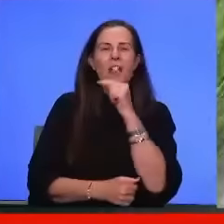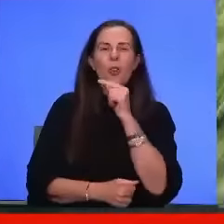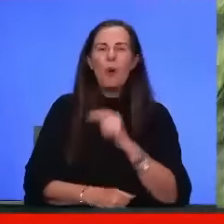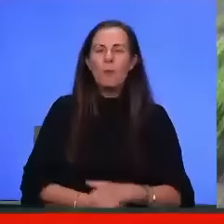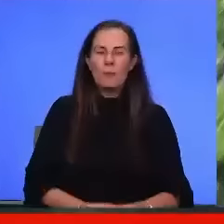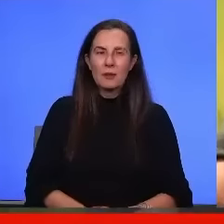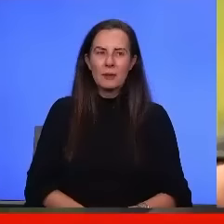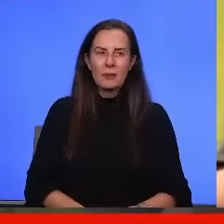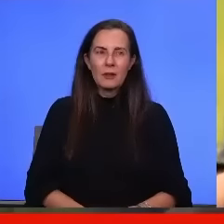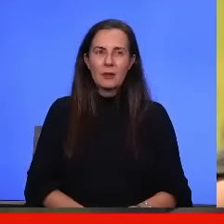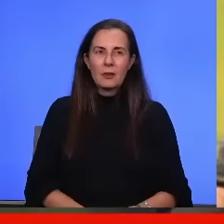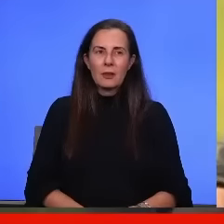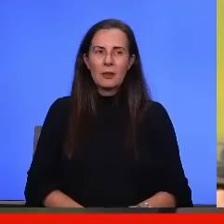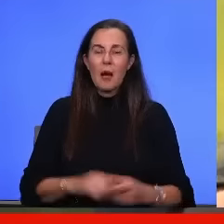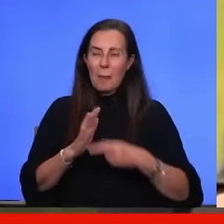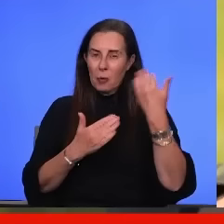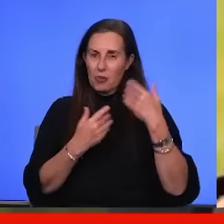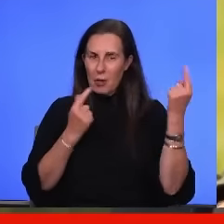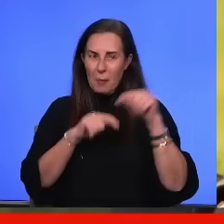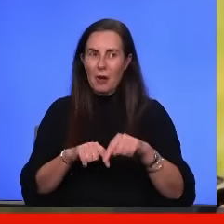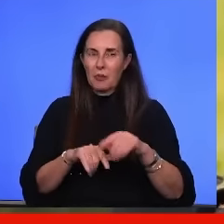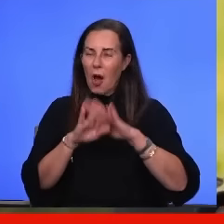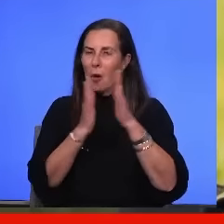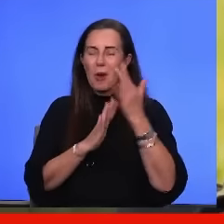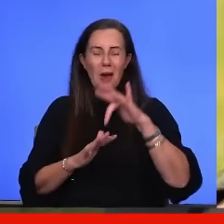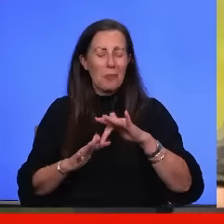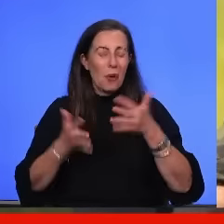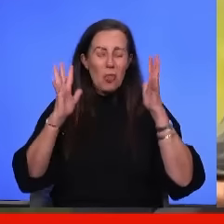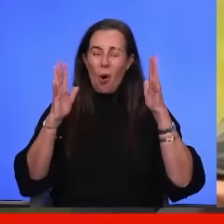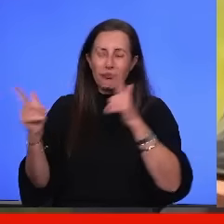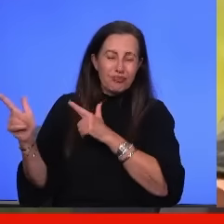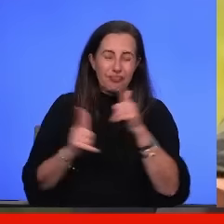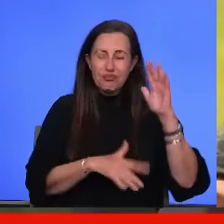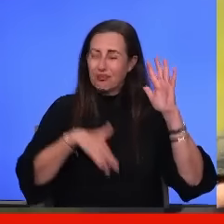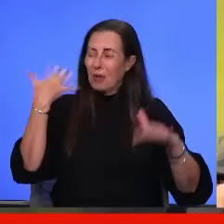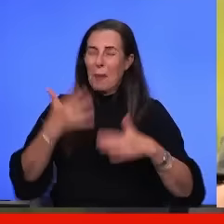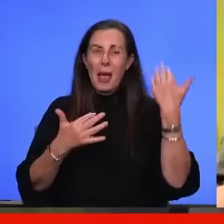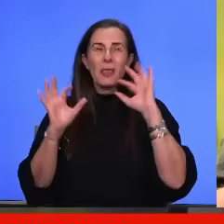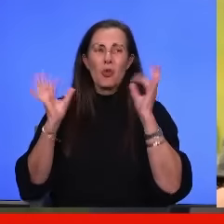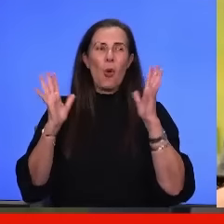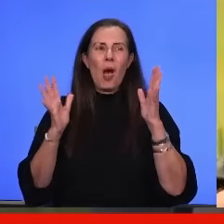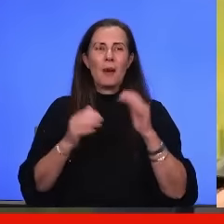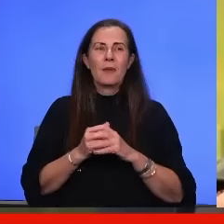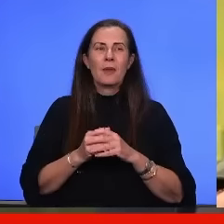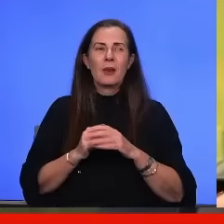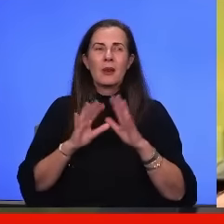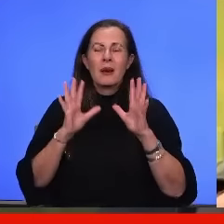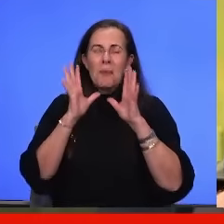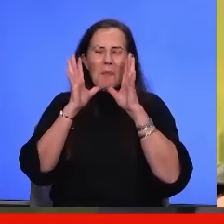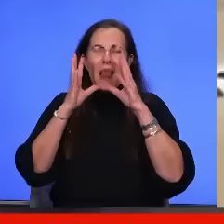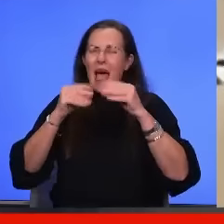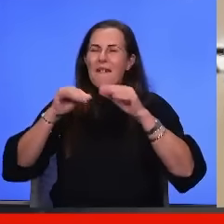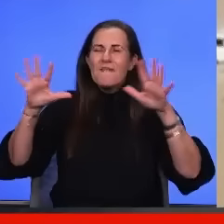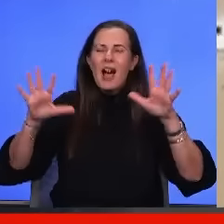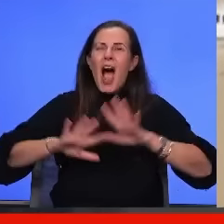קלניות. פעם אחרונה שהייתי פה, הכל פה היה תופת. כן. זה היה תופת. היה ים אבק,